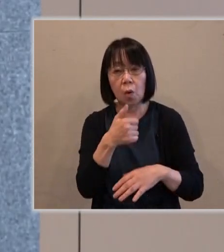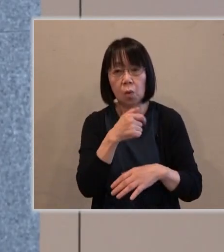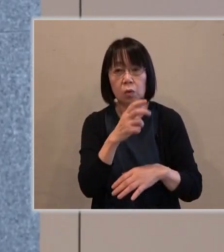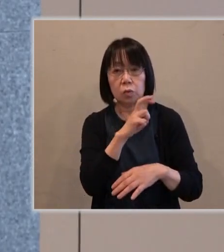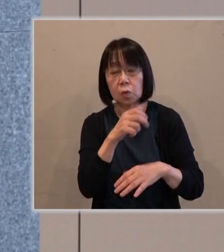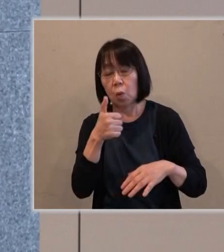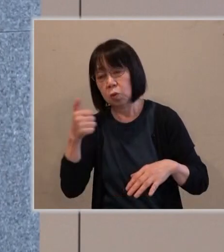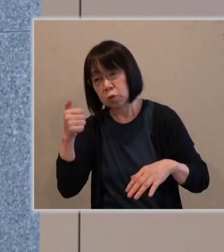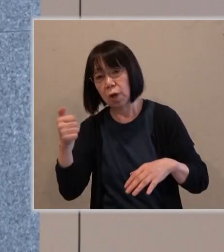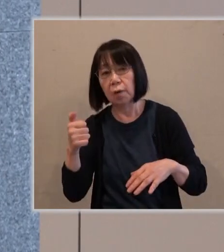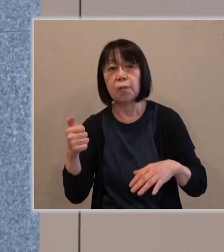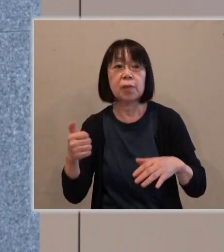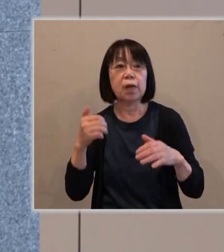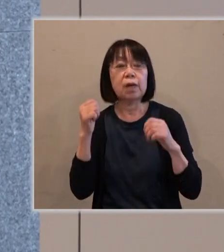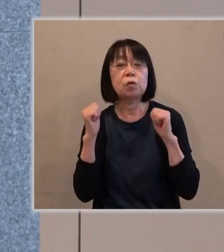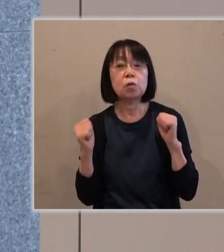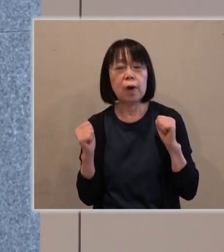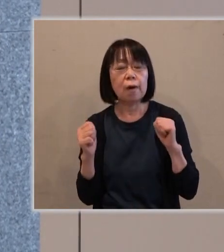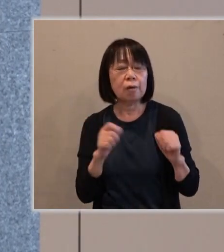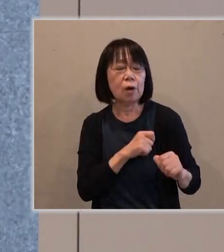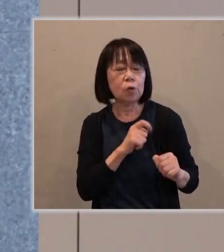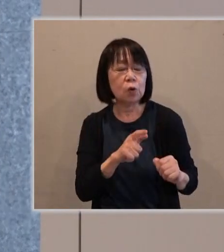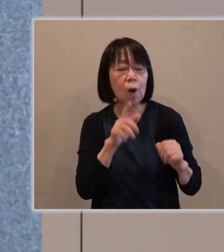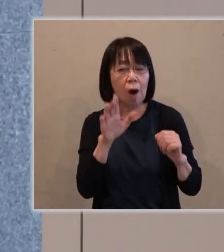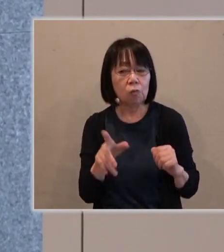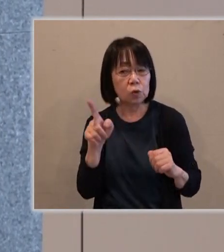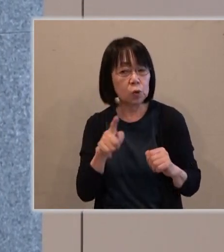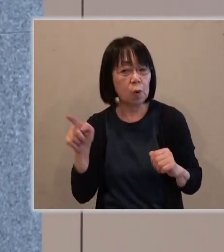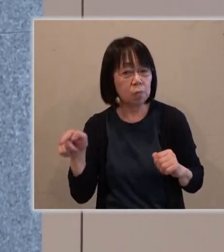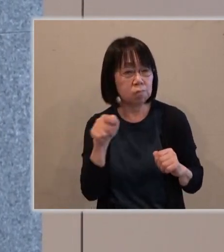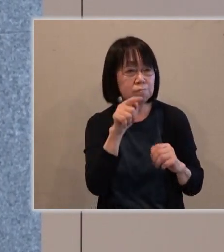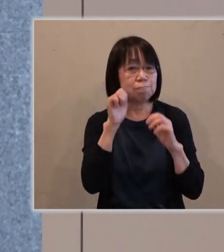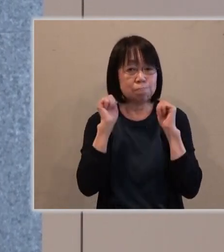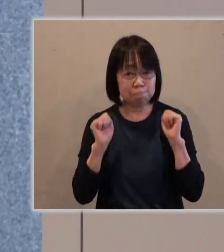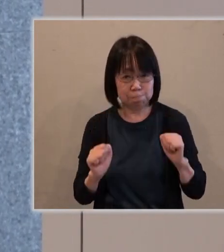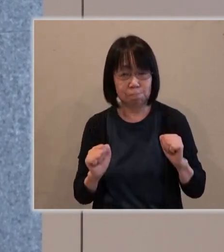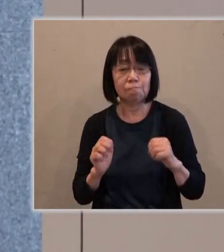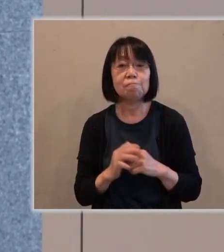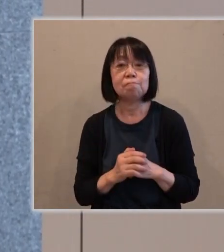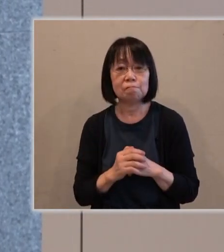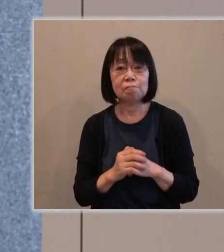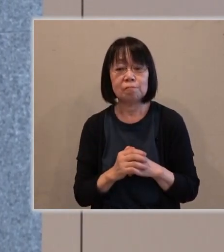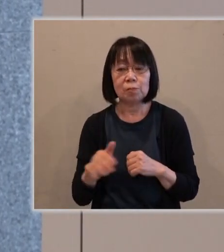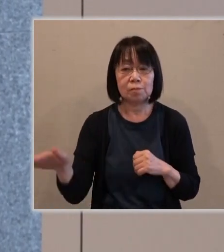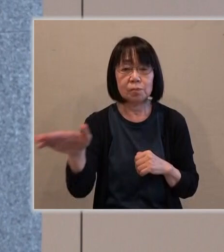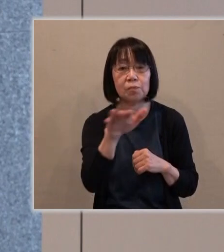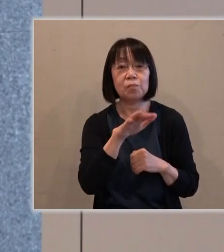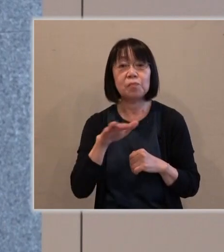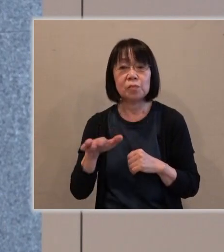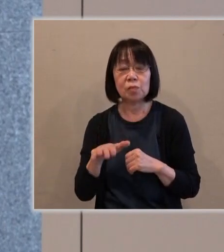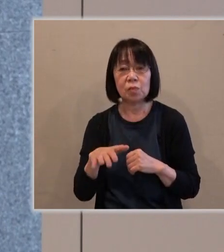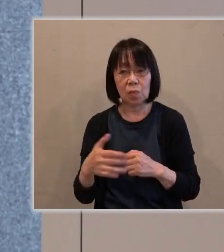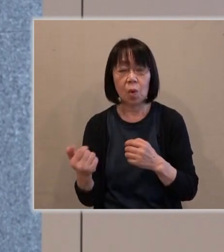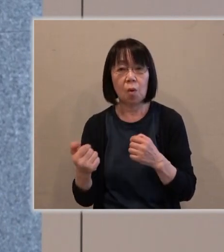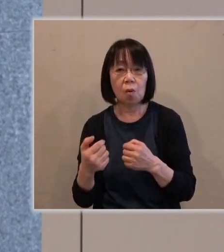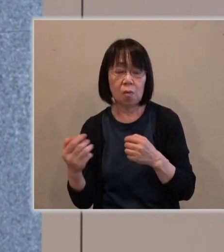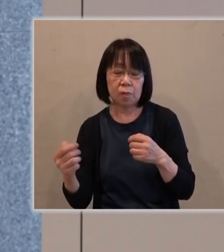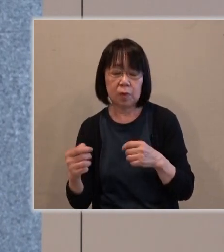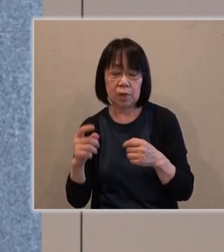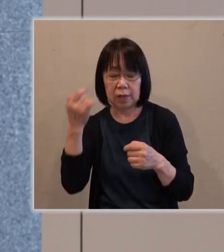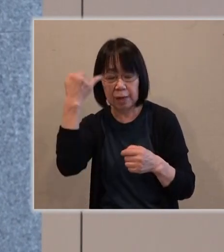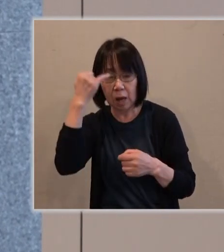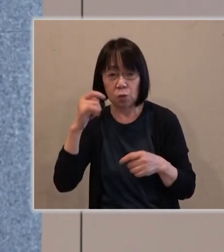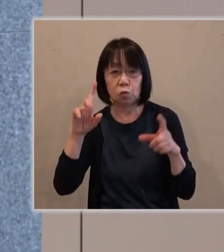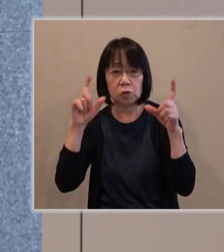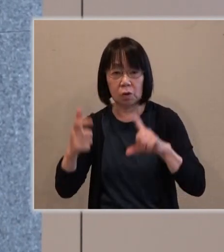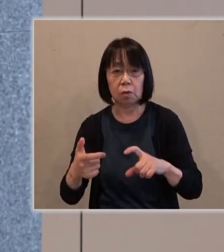やる気はみんなある人はあるだなと思います。でそういった方々と衝突すること、意見の違いであった